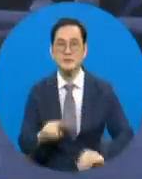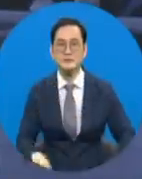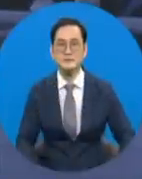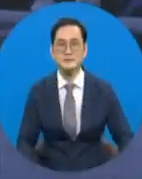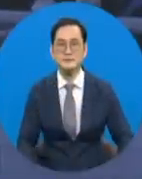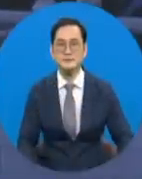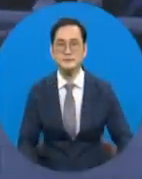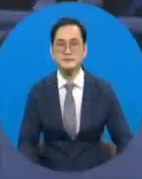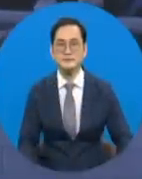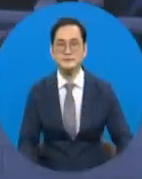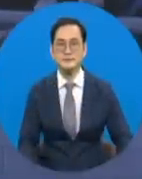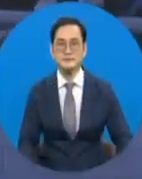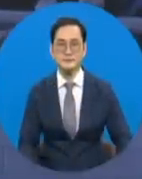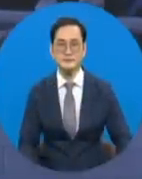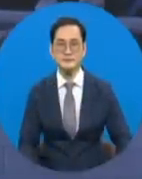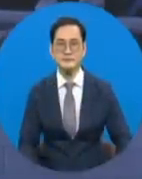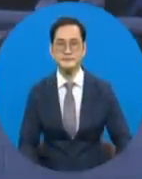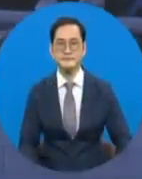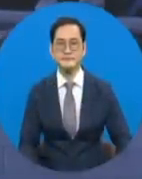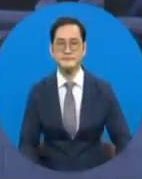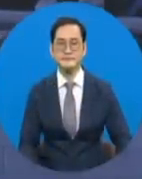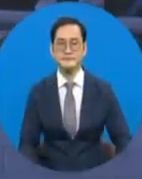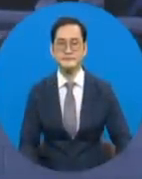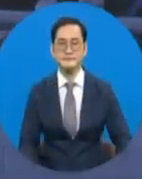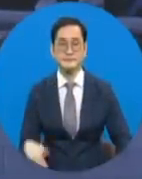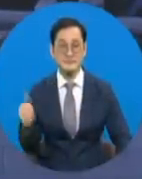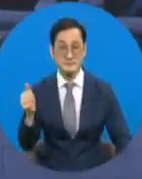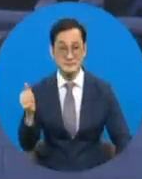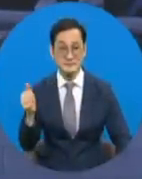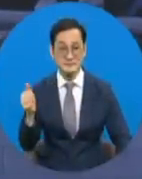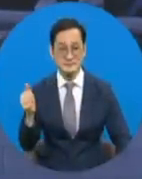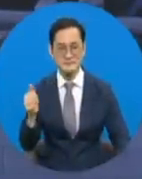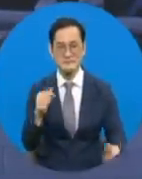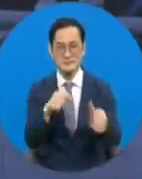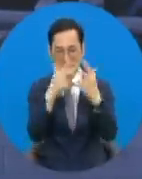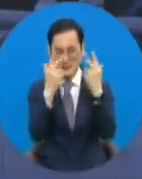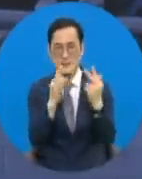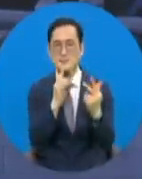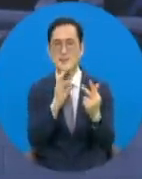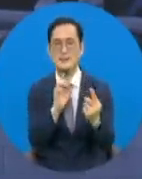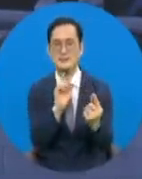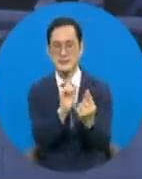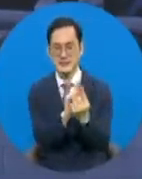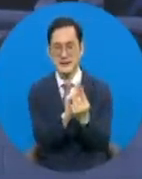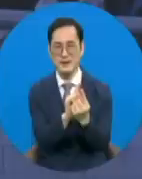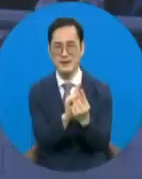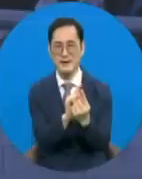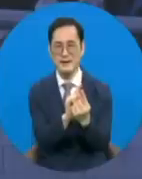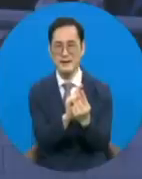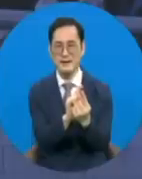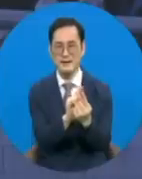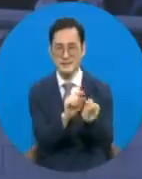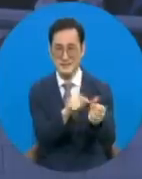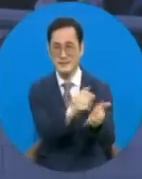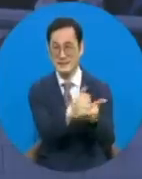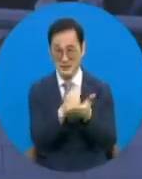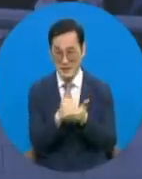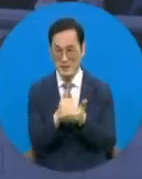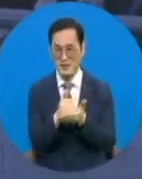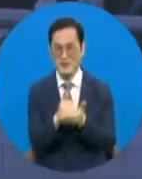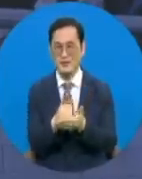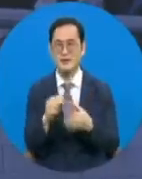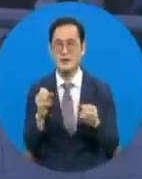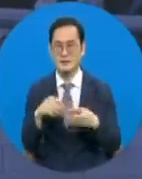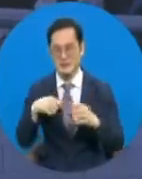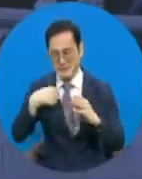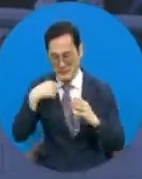어제입니다. 싱하이밍 주한 중국 대사가 이 대표만 단독으로 대사관저로 초청해 식사했습니다.